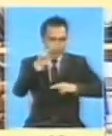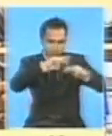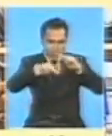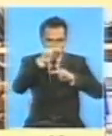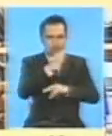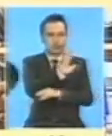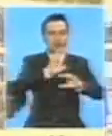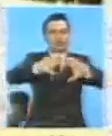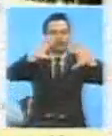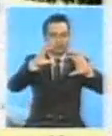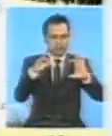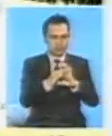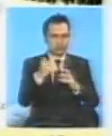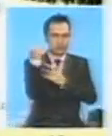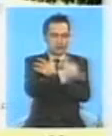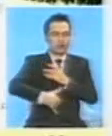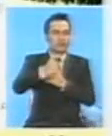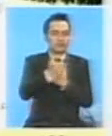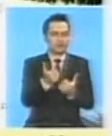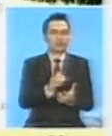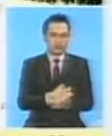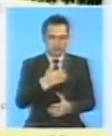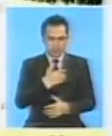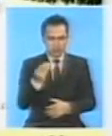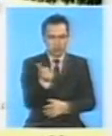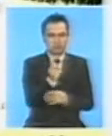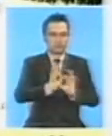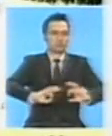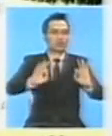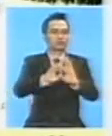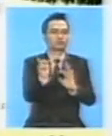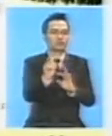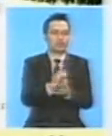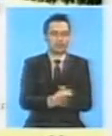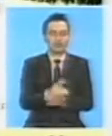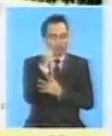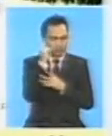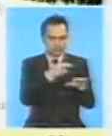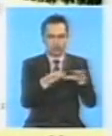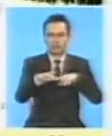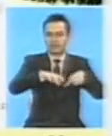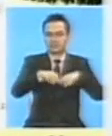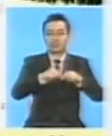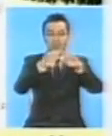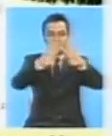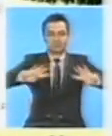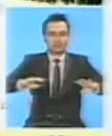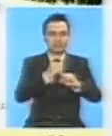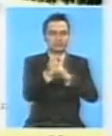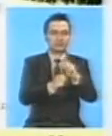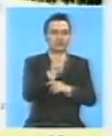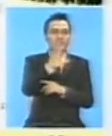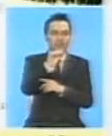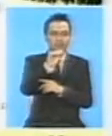ของรัฐและการต่างประเทศและเร่งด่วนวันนี้เราต้องเร่งให้ความสำคัญนะครับการเตรียมการเข้าสู่ประชาคมอาเซียนใน2558